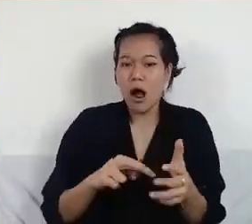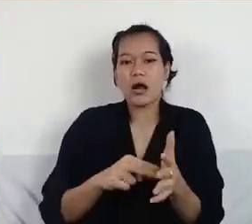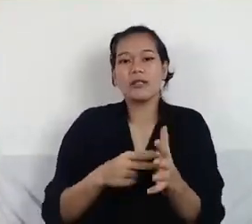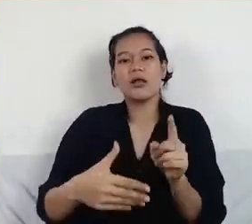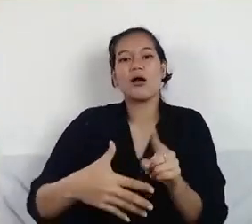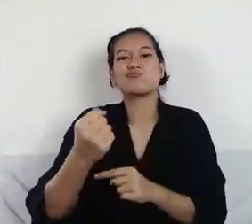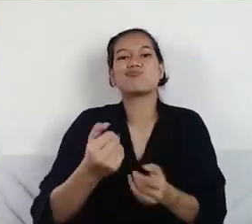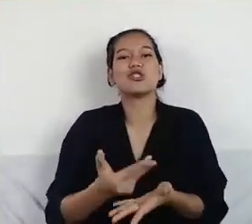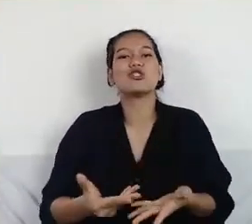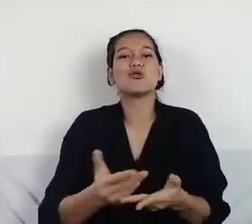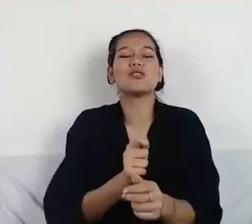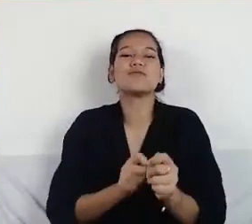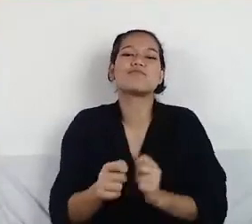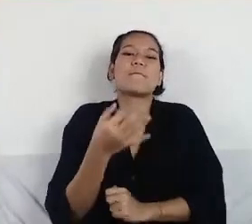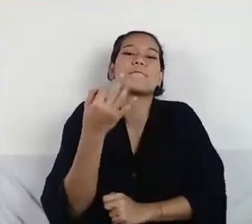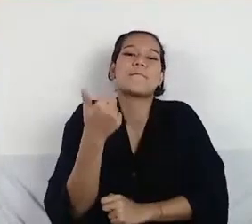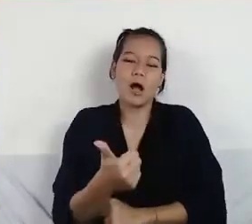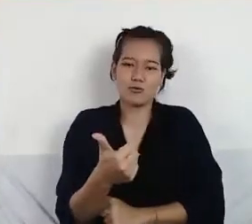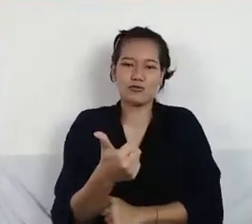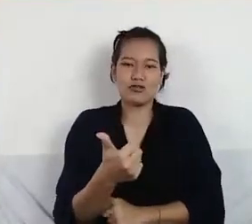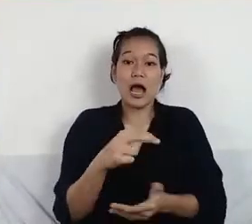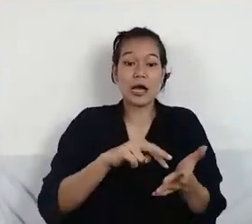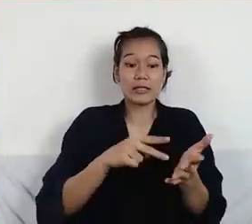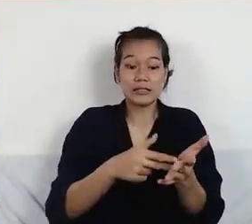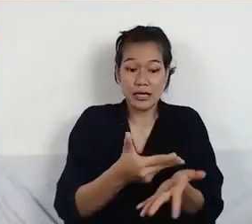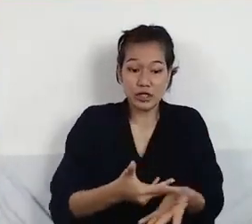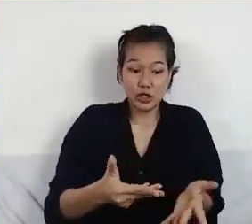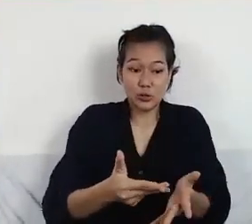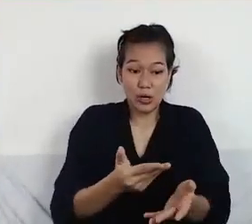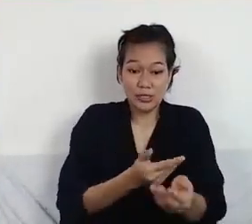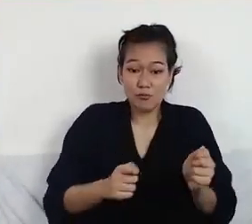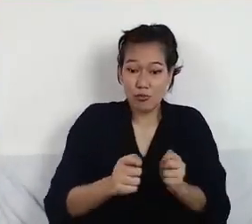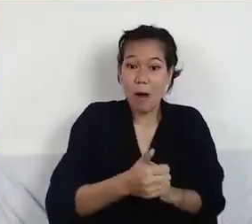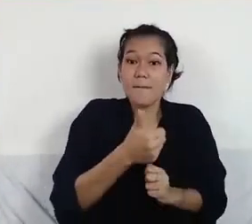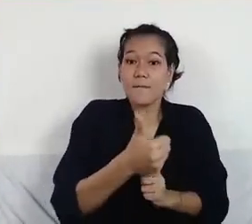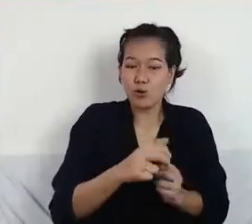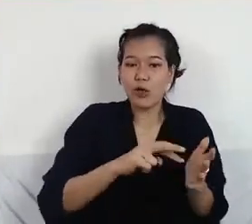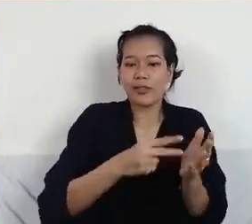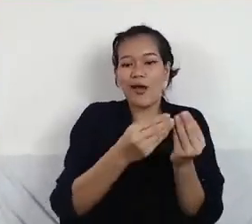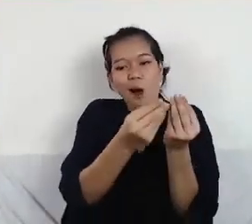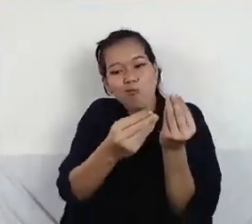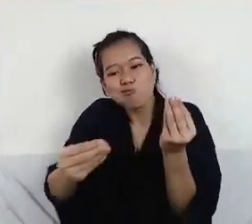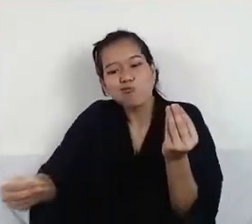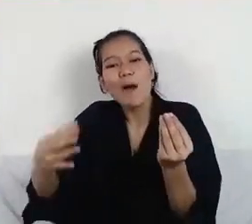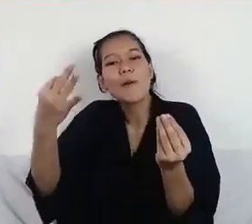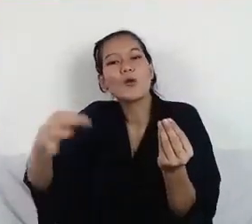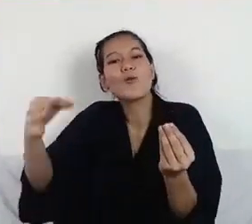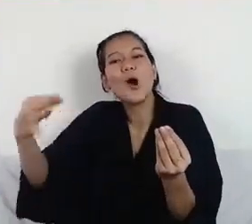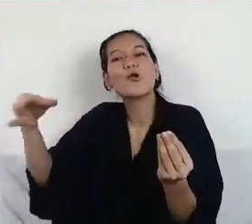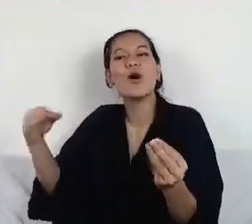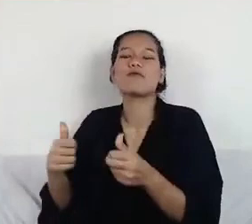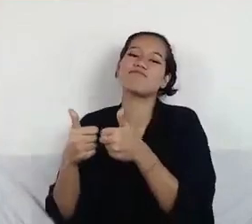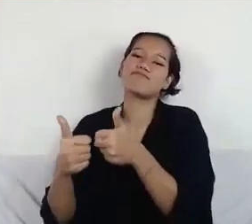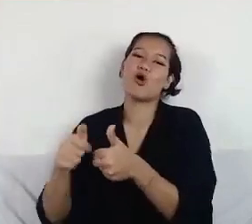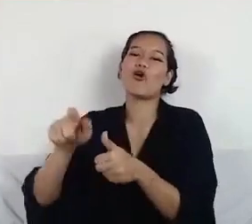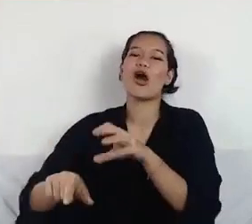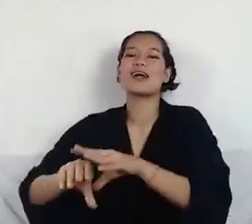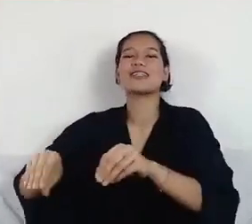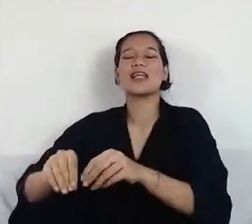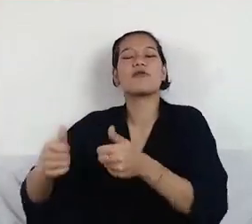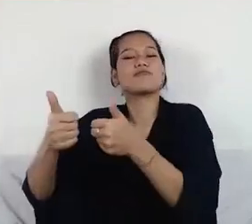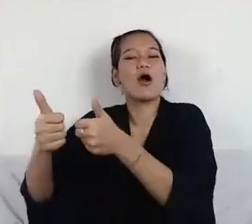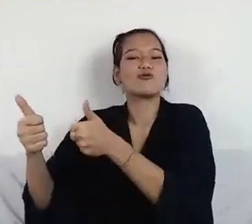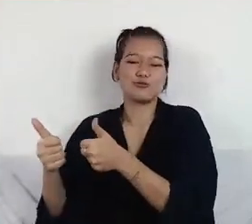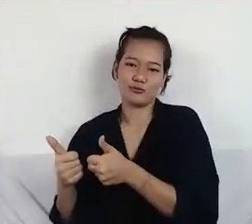Sehingga akan banyak pekerja-pekerja yang lain. Artinya, melalui pola hidupmu, melalui apa yang kamu